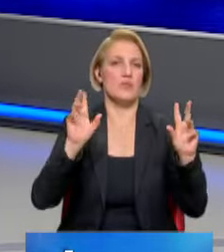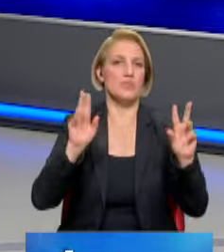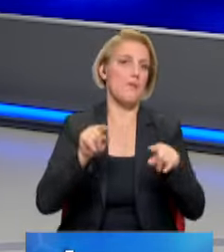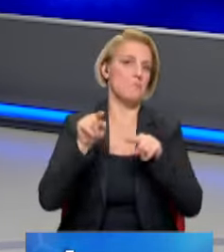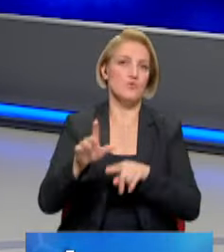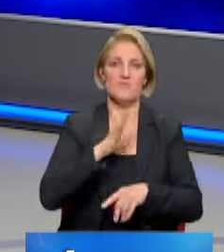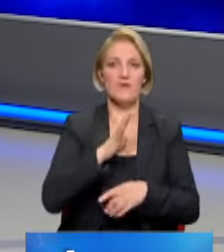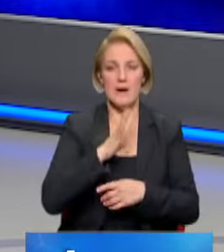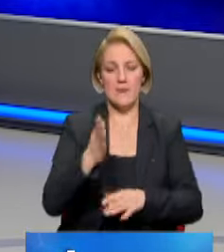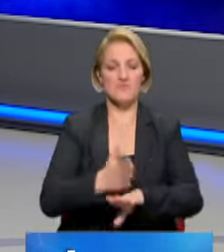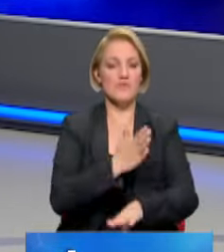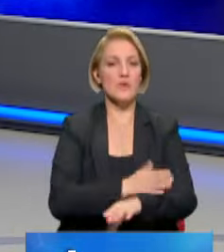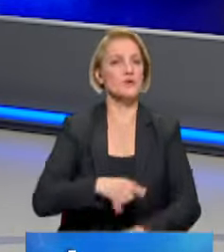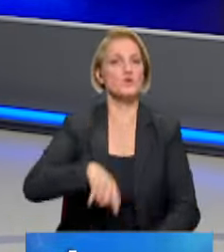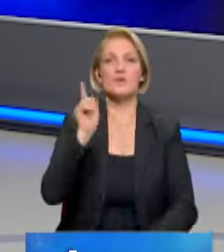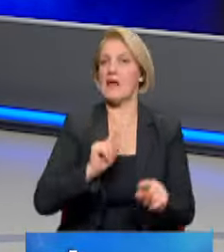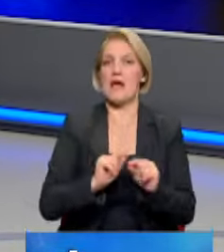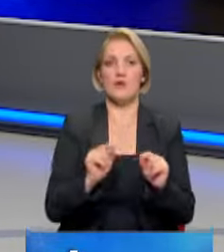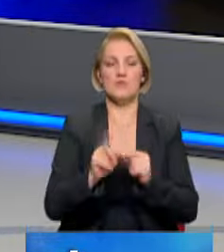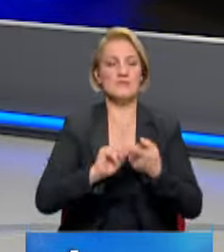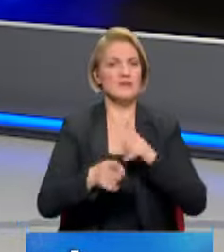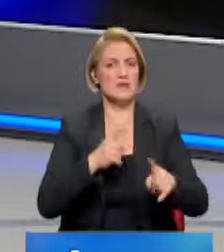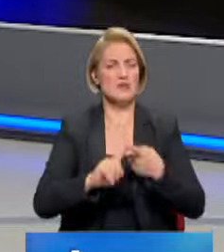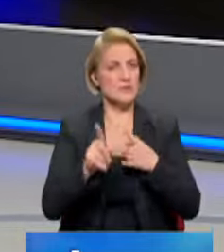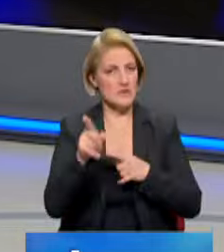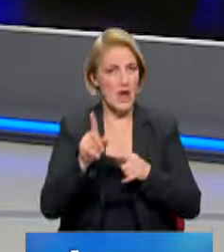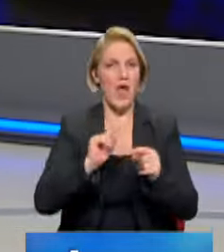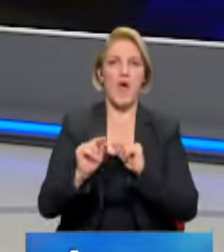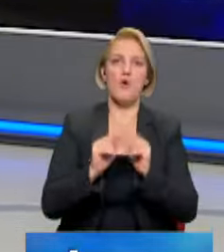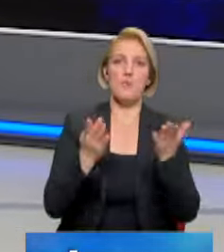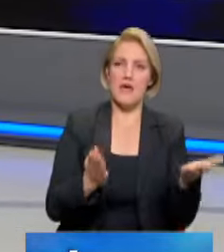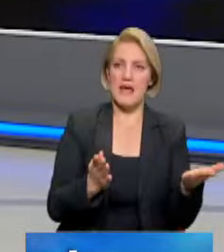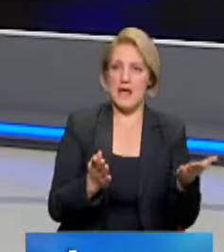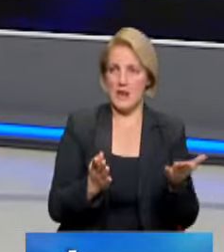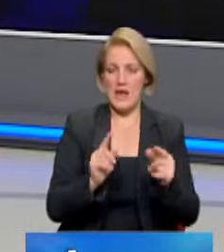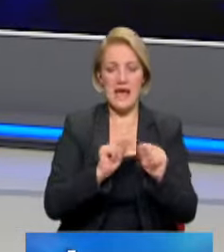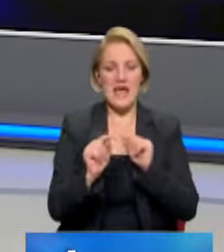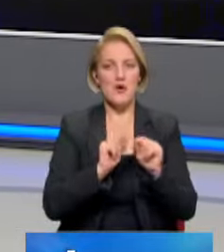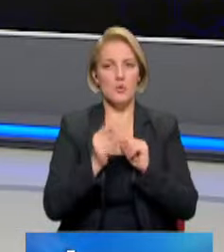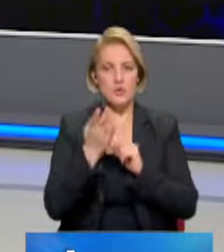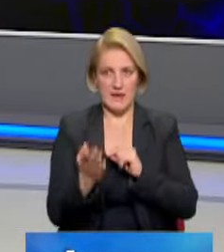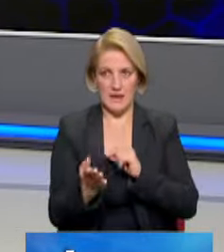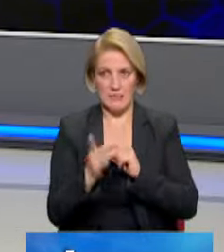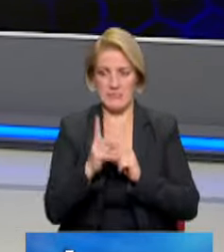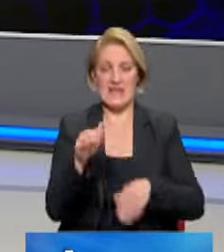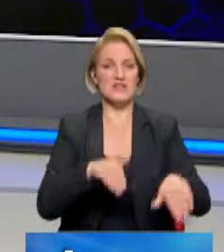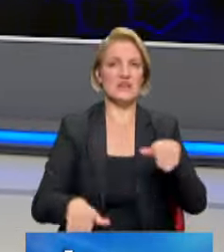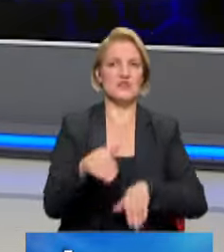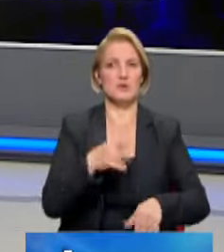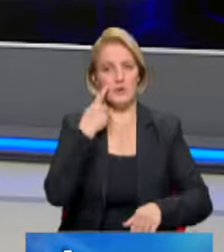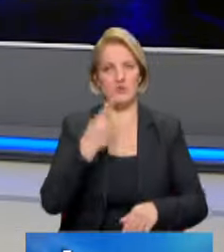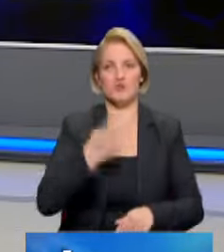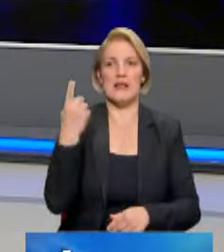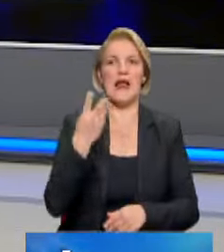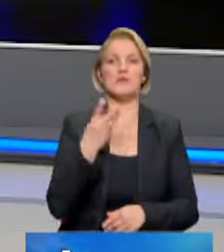bu var. Vatandaşın gündemi ekonomi, siyasetçinin gündemi de ekonomi, daha doğrusu ekonomi üzerinden bir seçim.